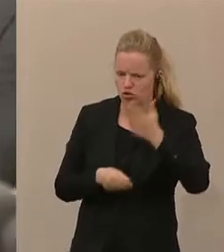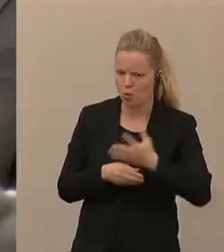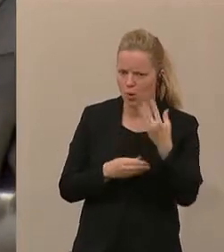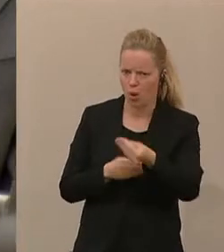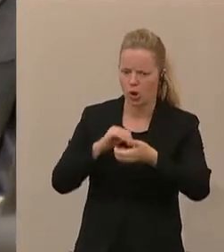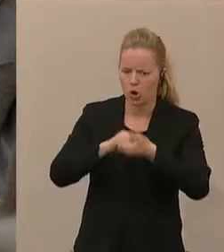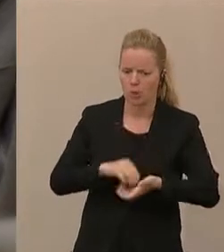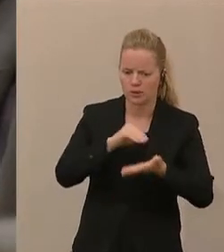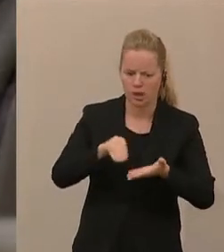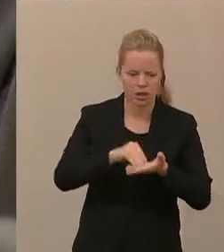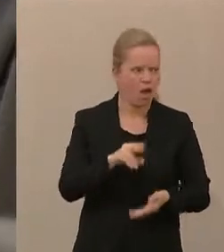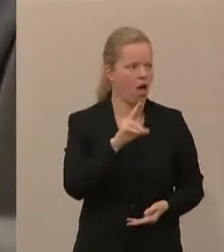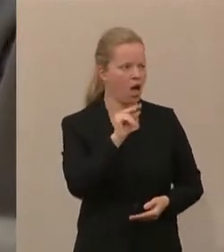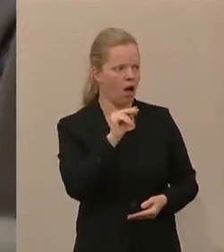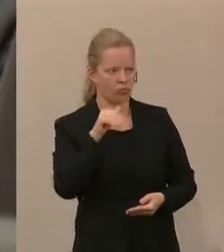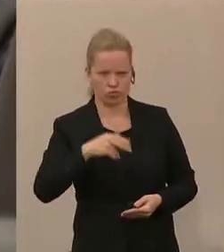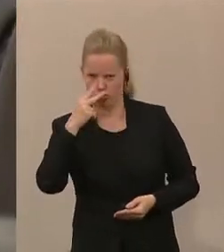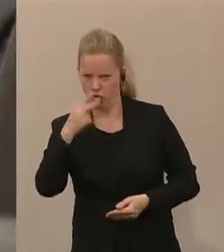Aha, gut, dann müssen wir nachgehen.